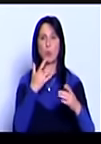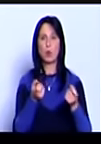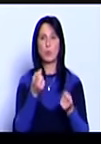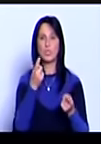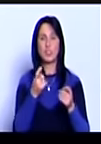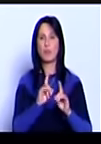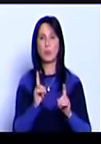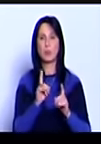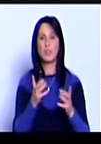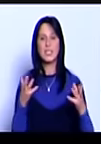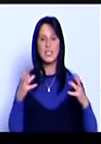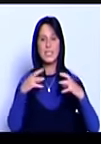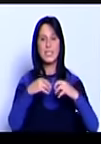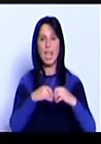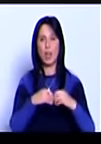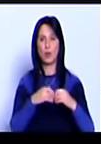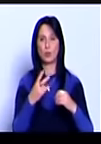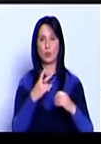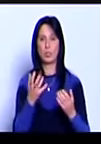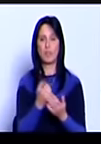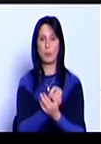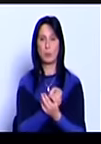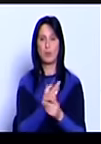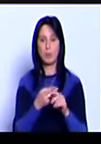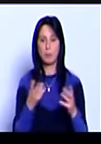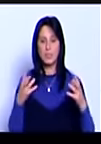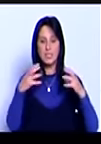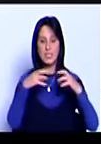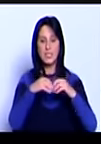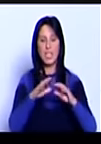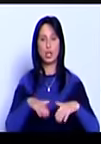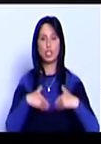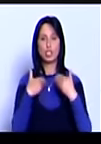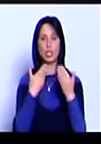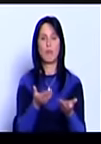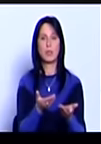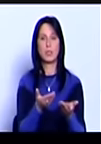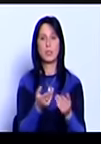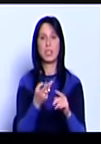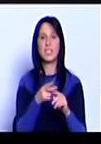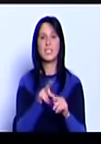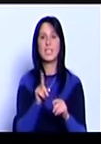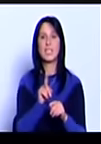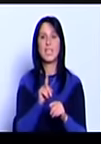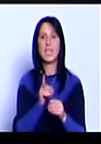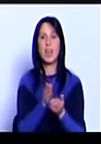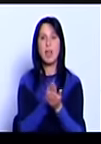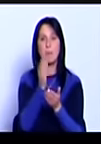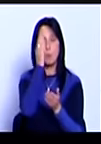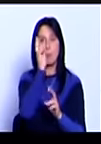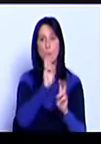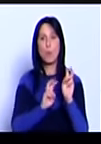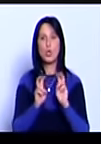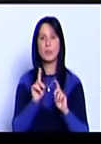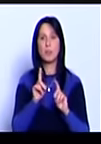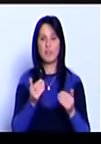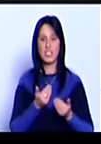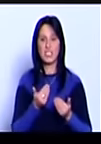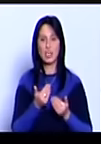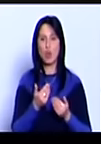და რაღაცა საერთოს ვიპოვეთ. ამიტომ იმ საერთოს შეთავაზება, ისეთი ვარიანტის მოძებნა, რომელიც